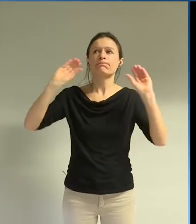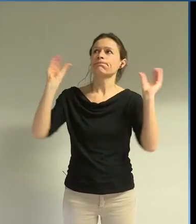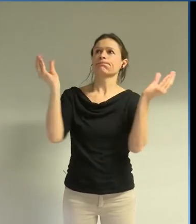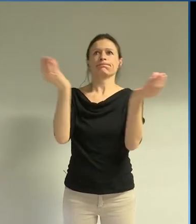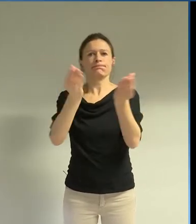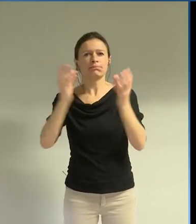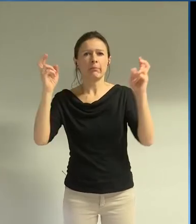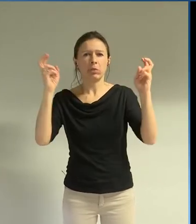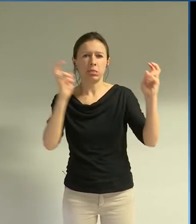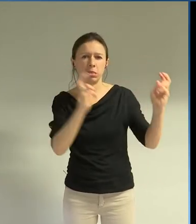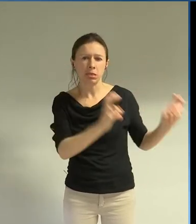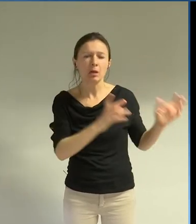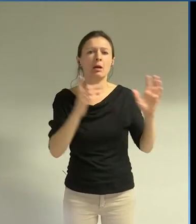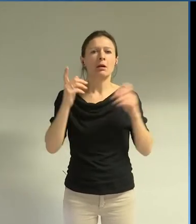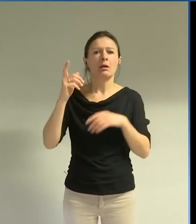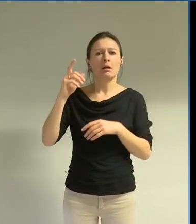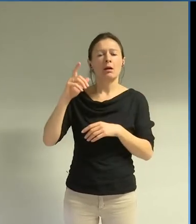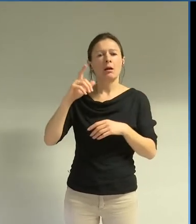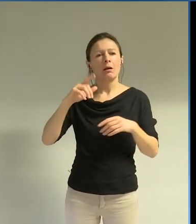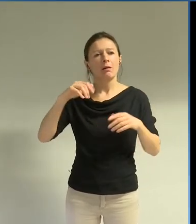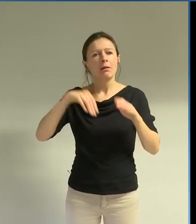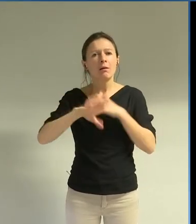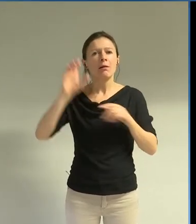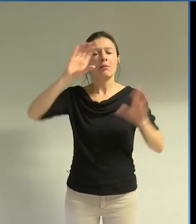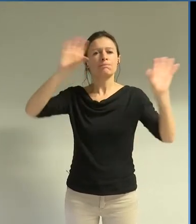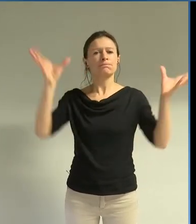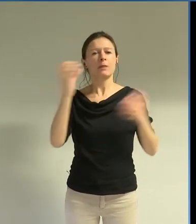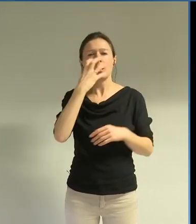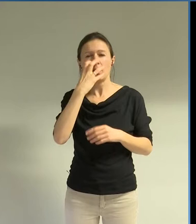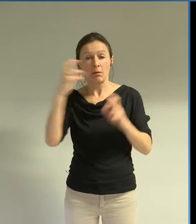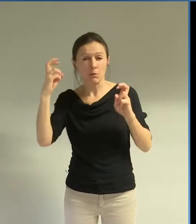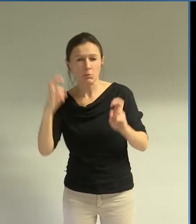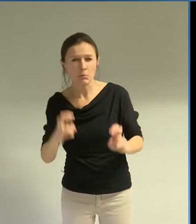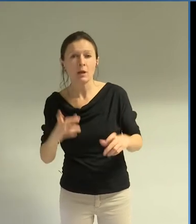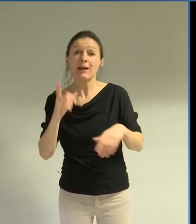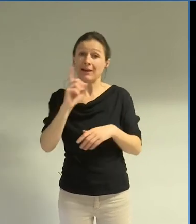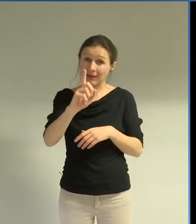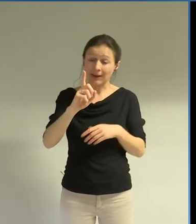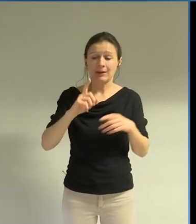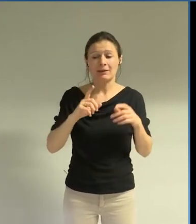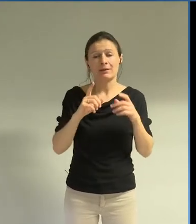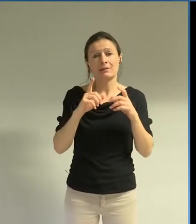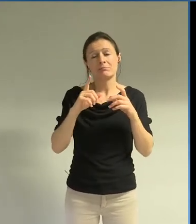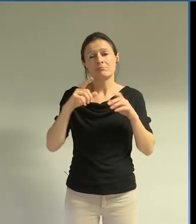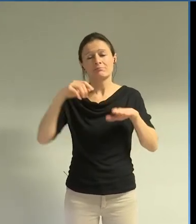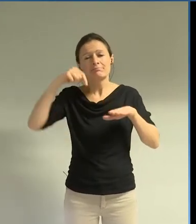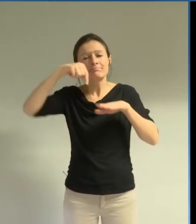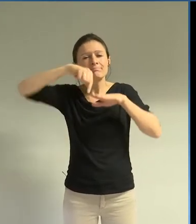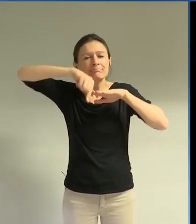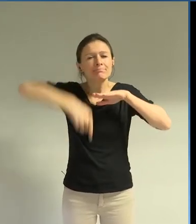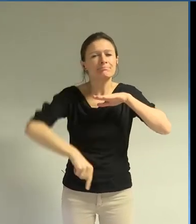aérosols dans l'atmosphère et enfin les entités nouvelle dans la biosphère entendez les polluants chimiques et les